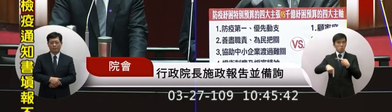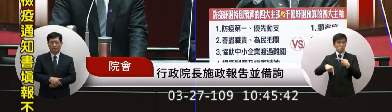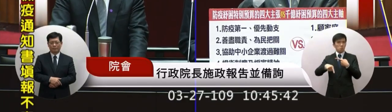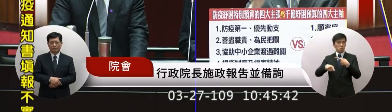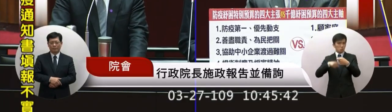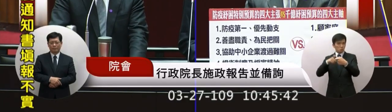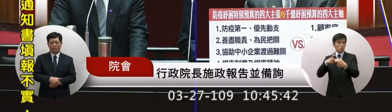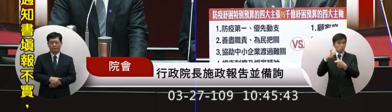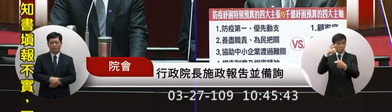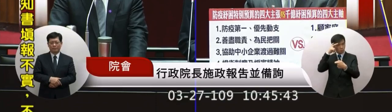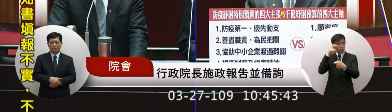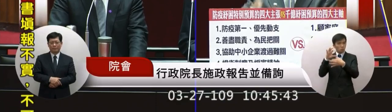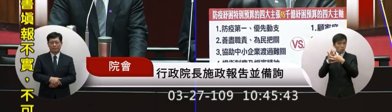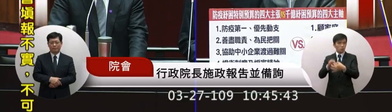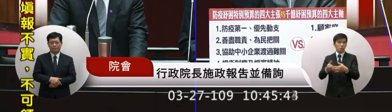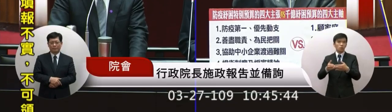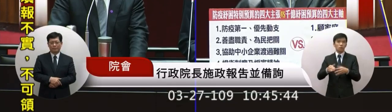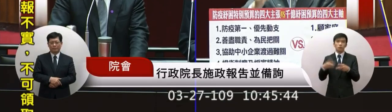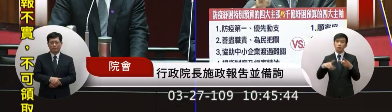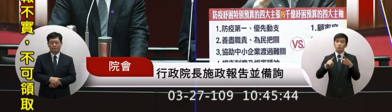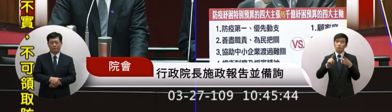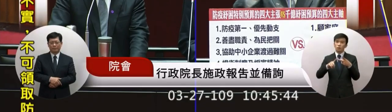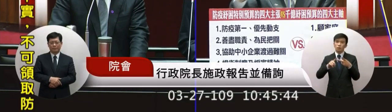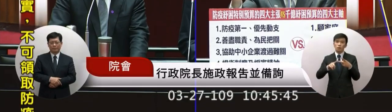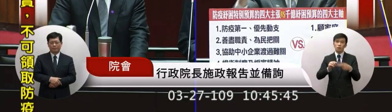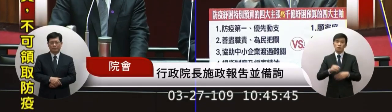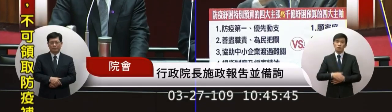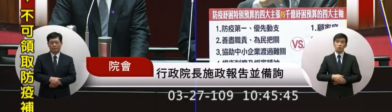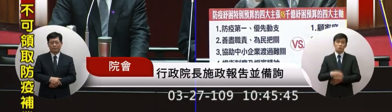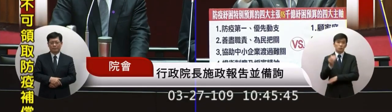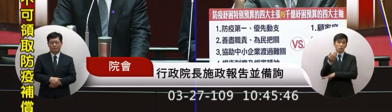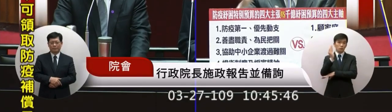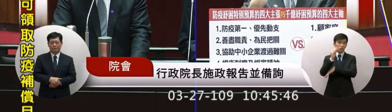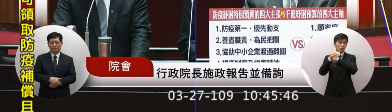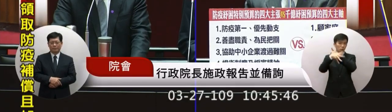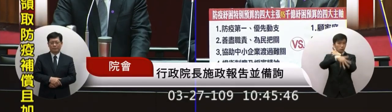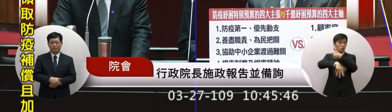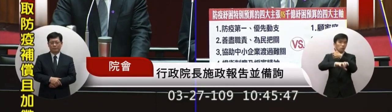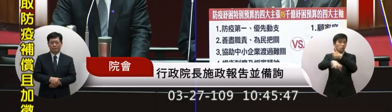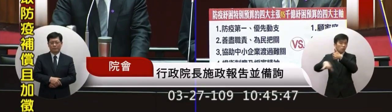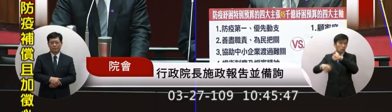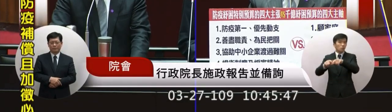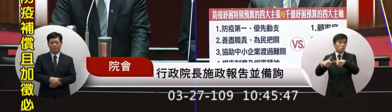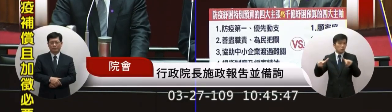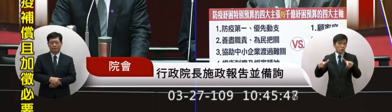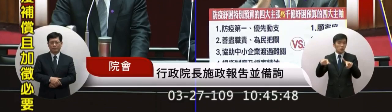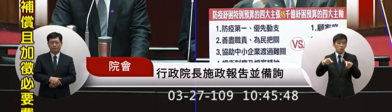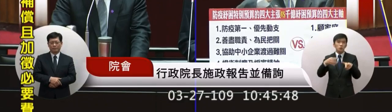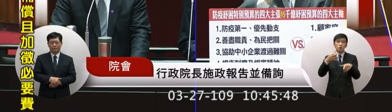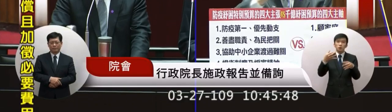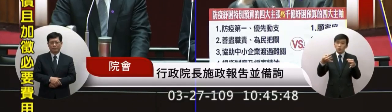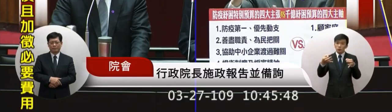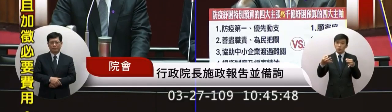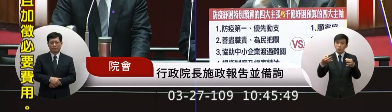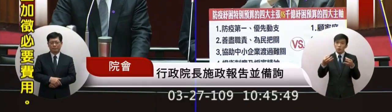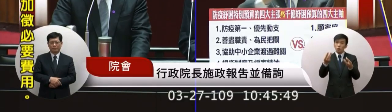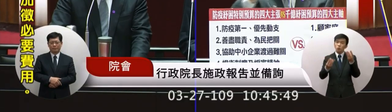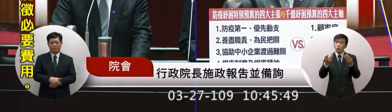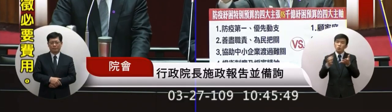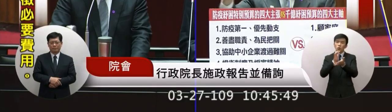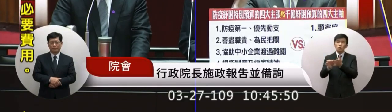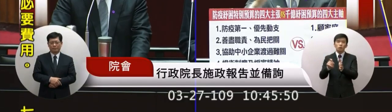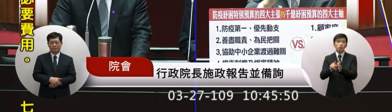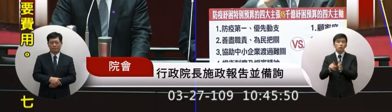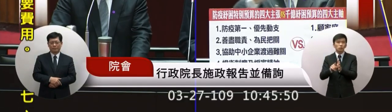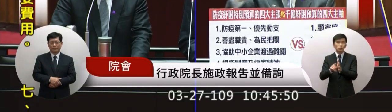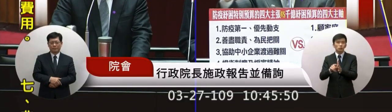则。第二，我感觉讲伫跨部会的留用当中，是历有史